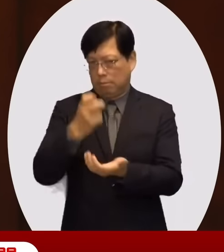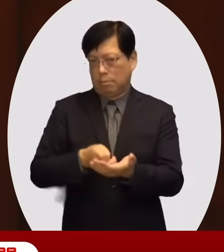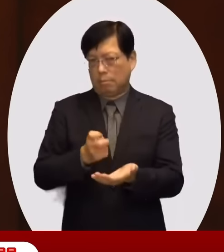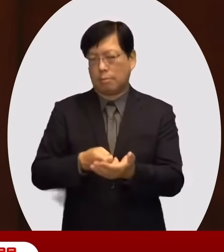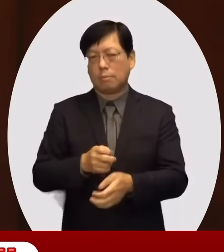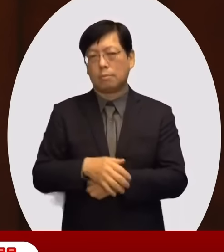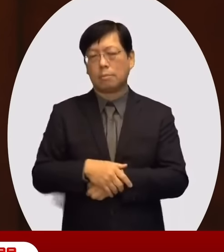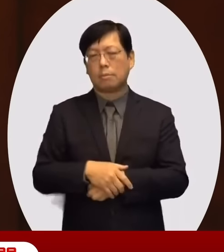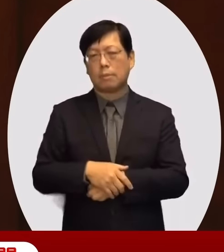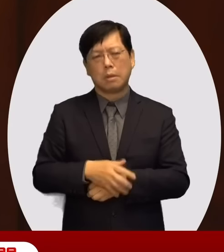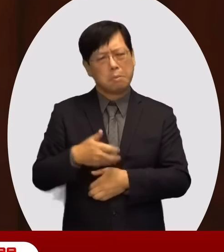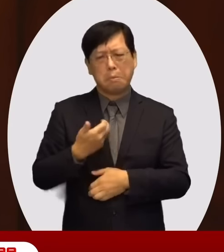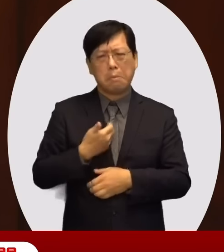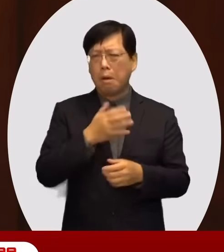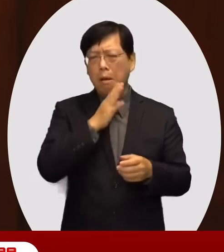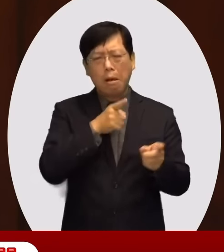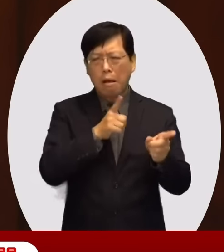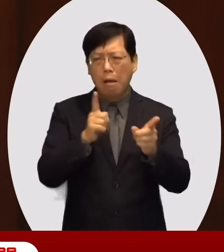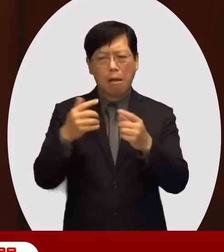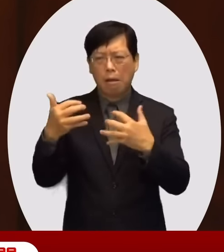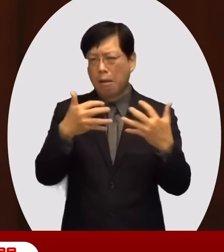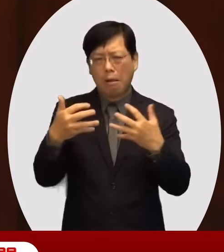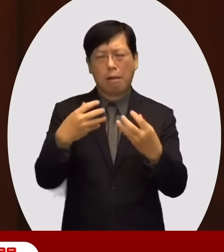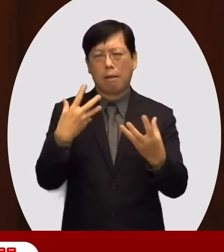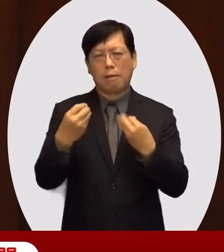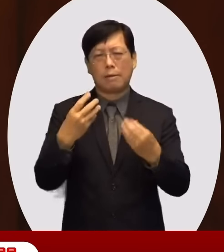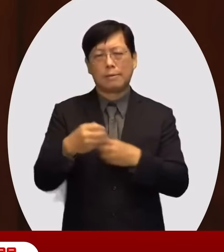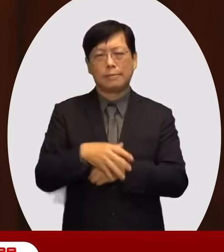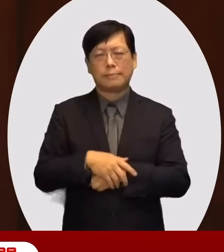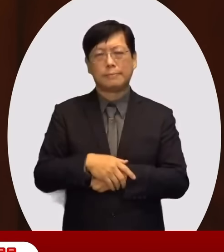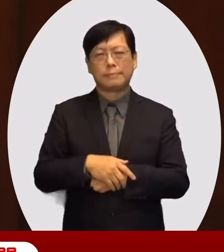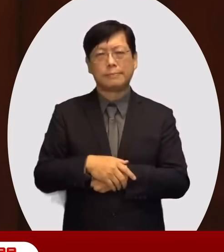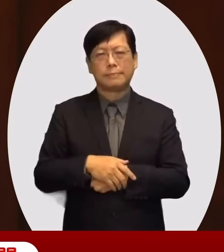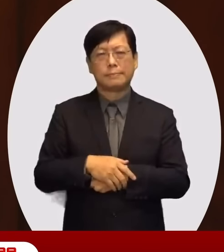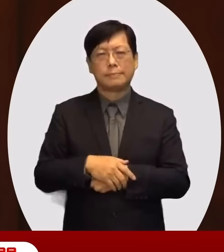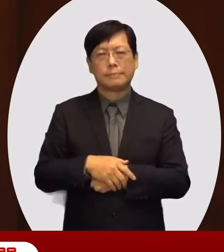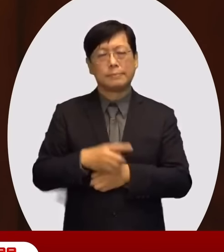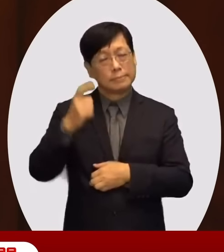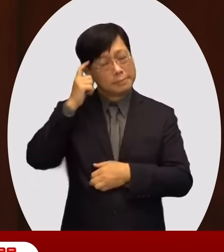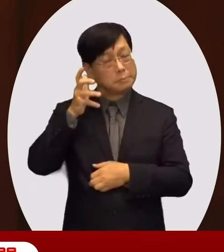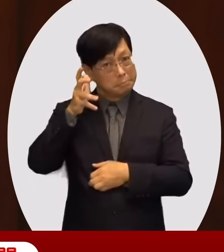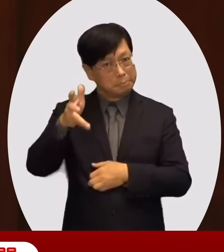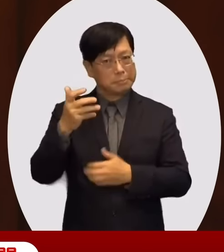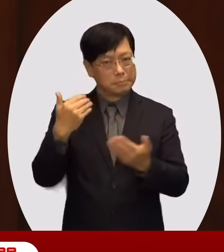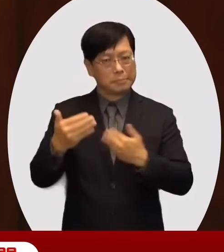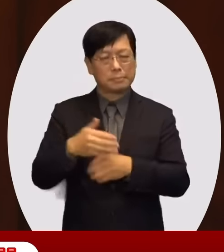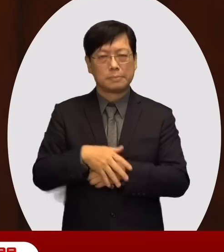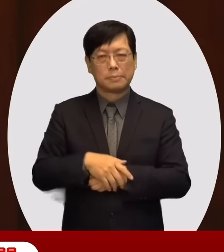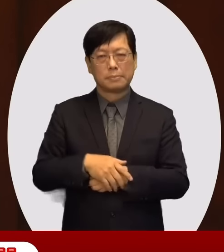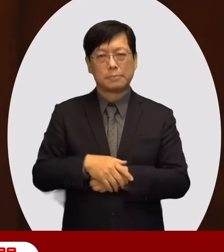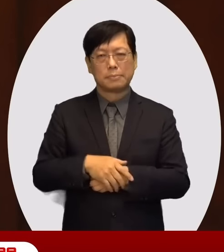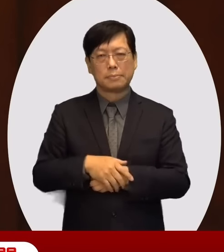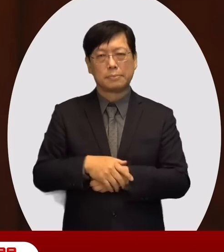了，不然的话他不需要怎么样去接受质询嘛。所以我想跟您确定一下，就是